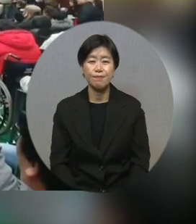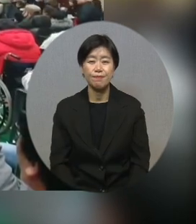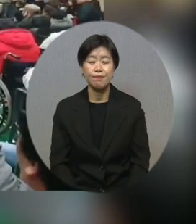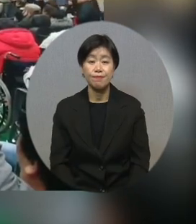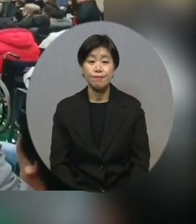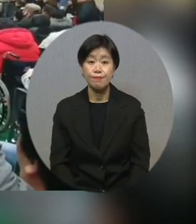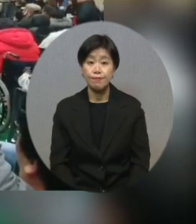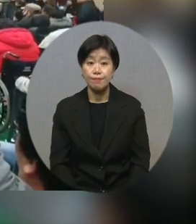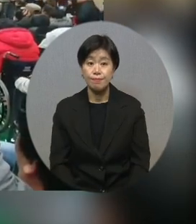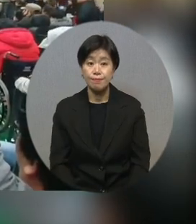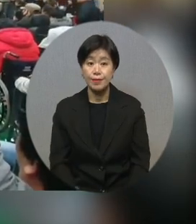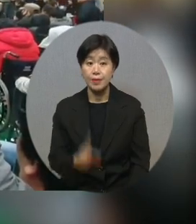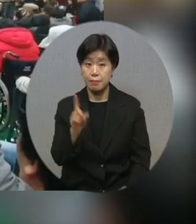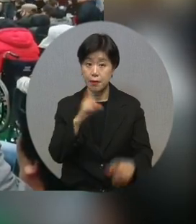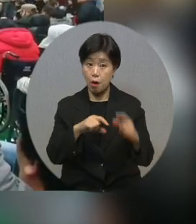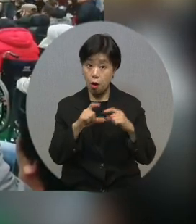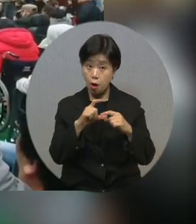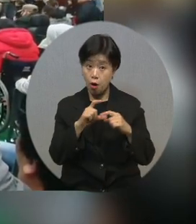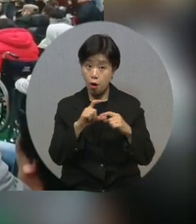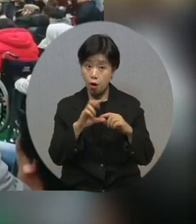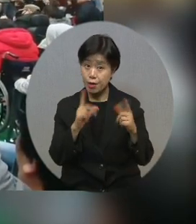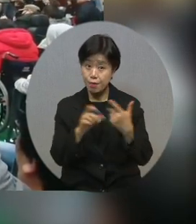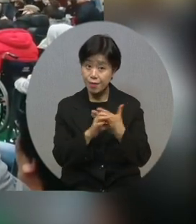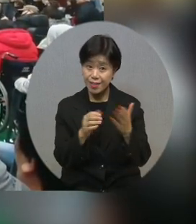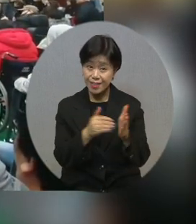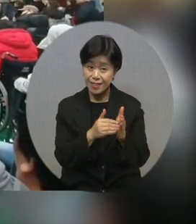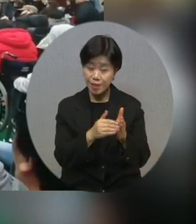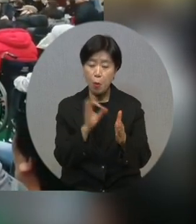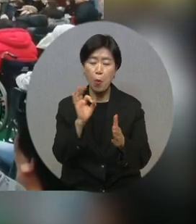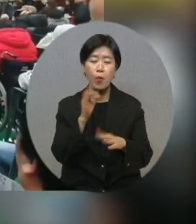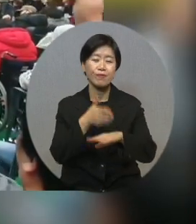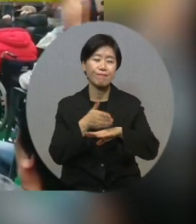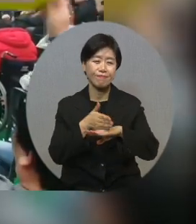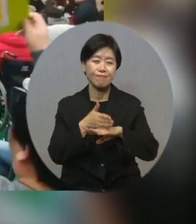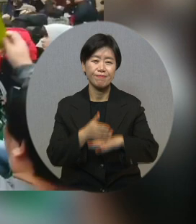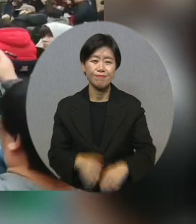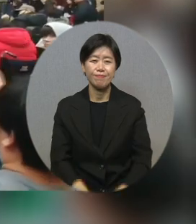한 번 더 할까요? 끝났을 때. 네, 감사합니다.